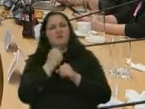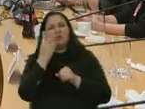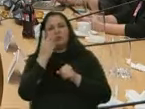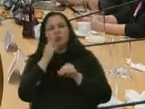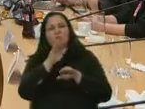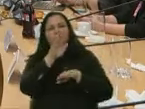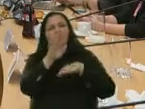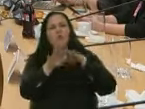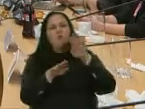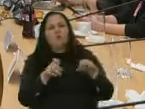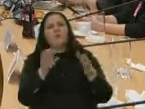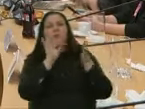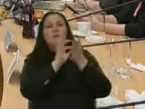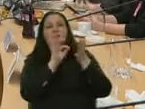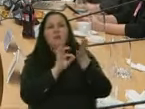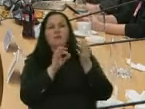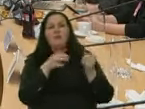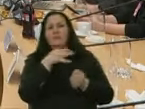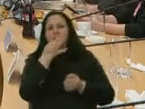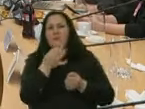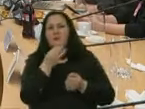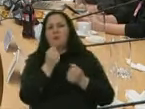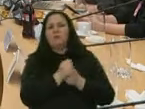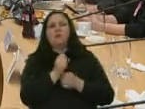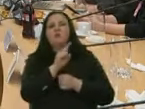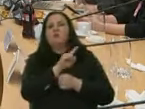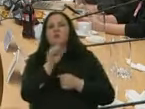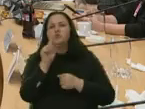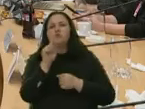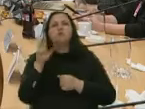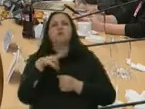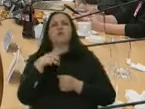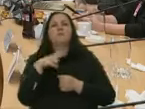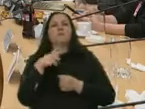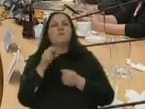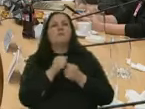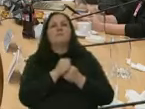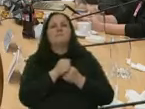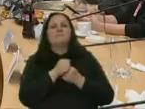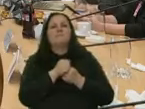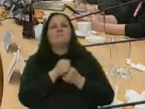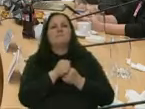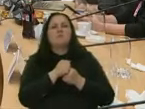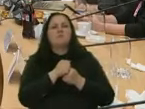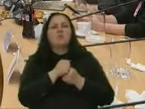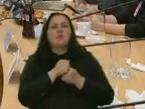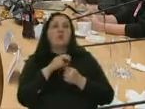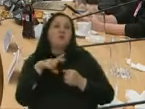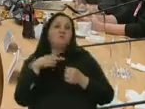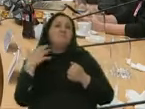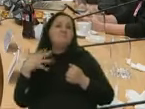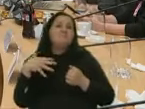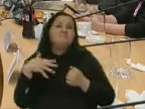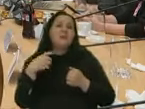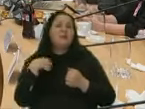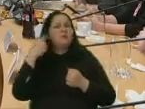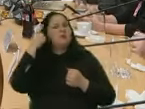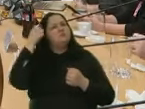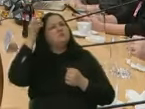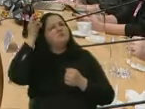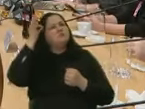pași. În regulamentul propus nu este, ar fi superb dacă am putea imagina